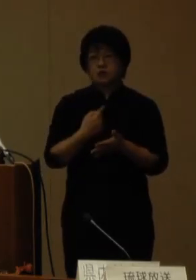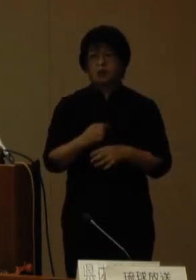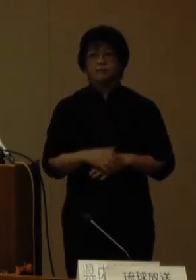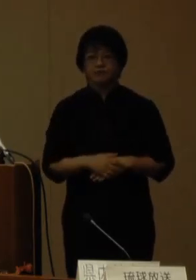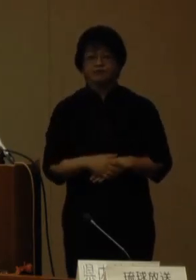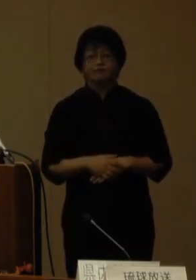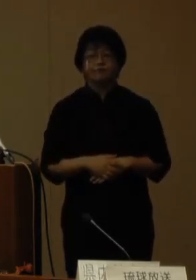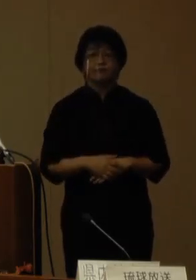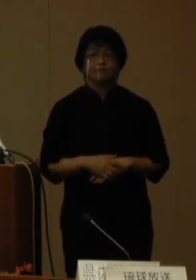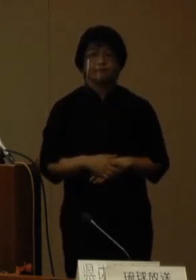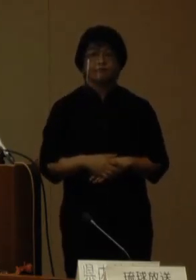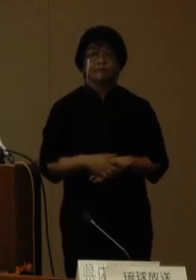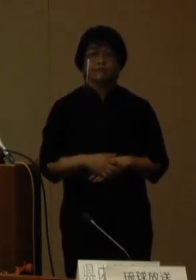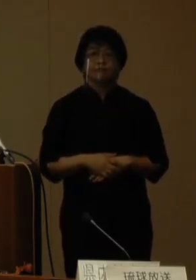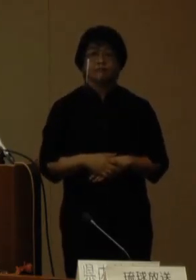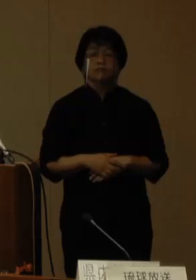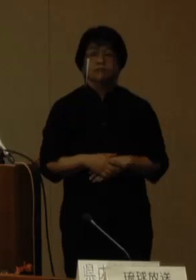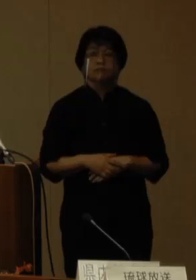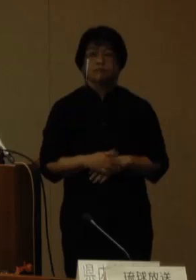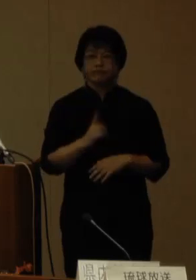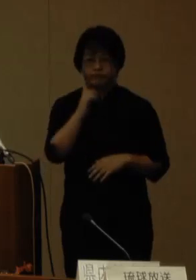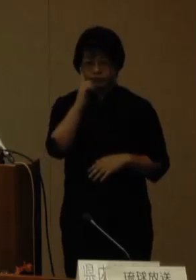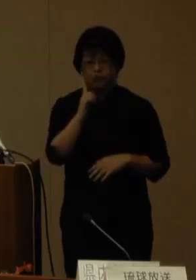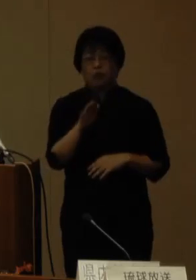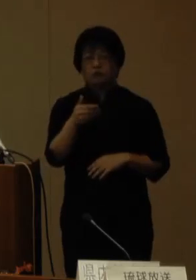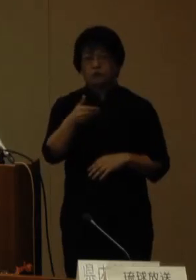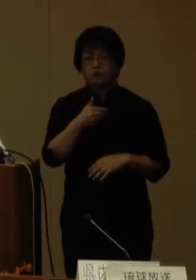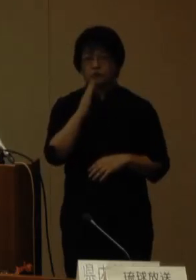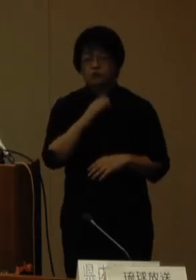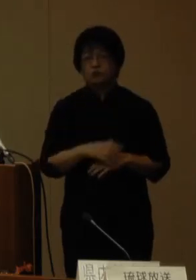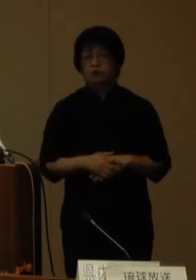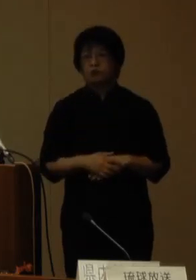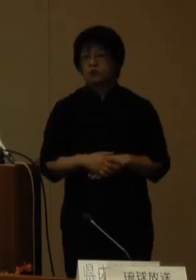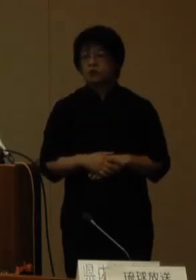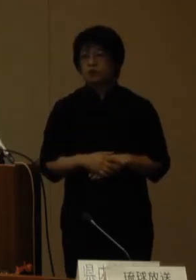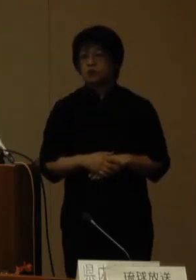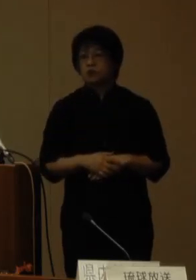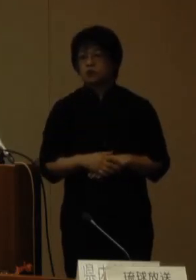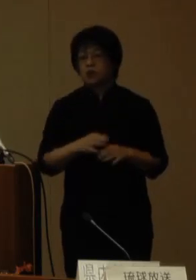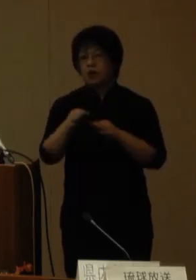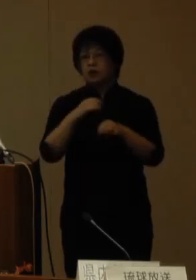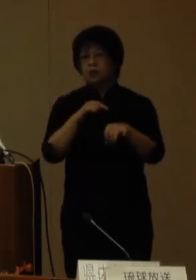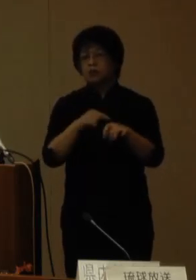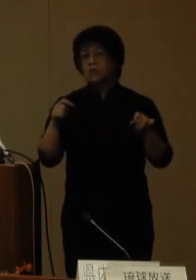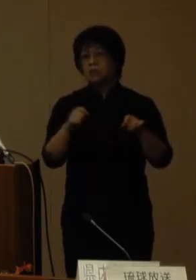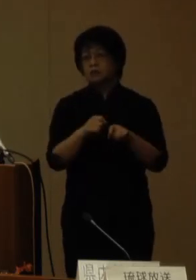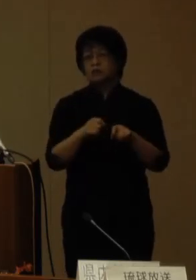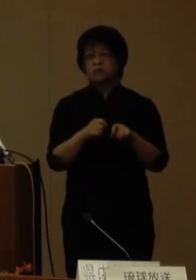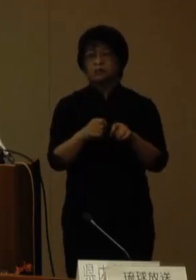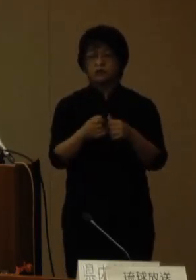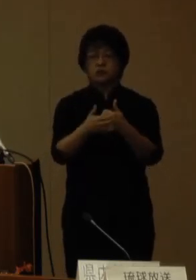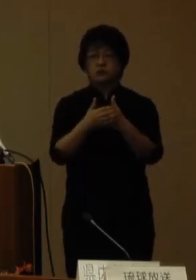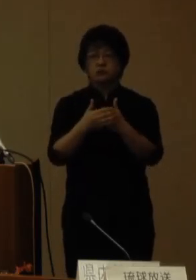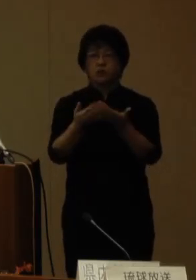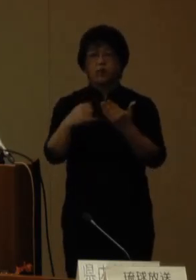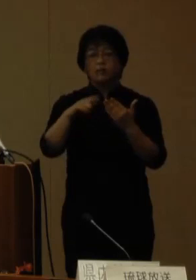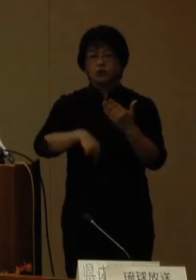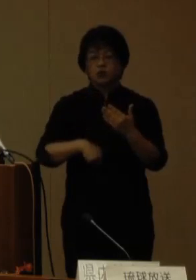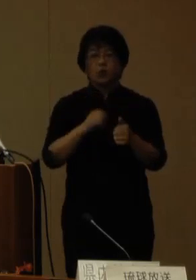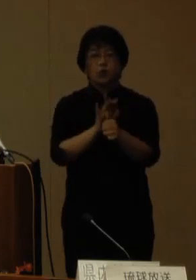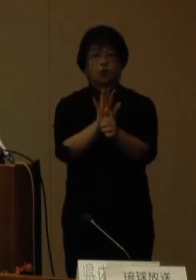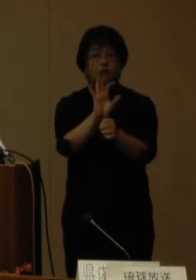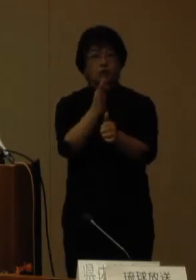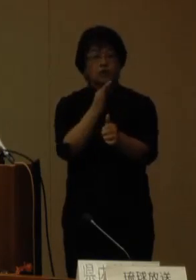です。 ありがとうございます。あと1点ごめんなさい、この営業時間短縮等に応じた場合の協力金についてなんですが、これ